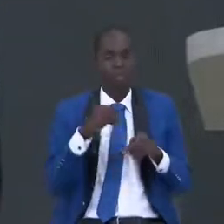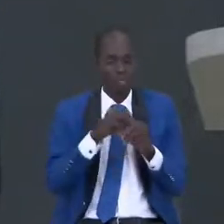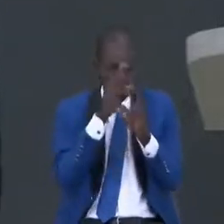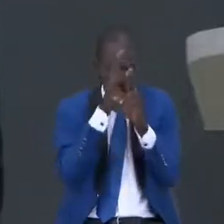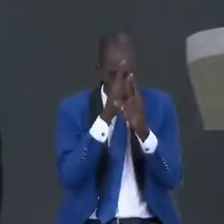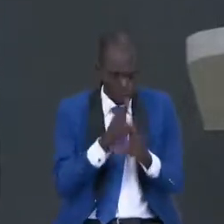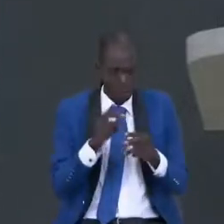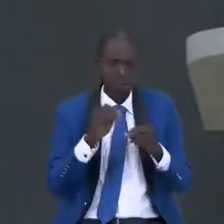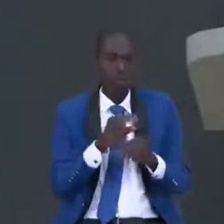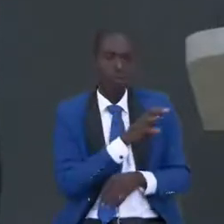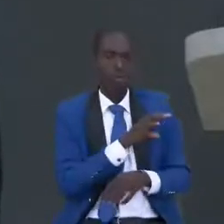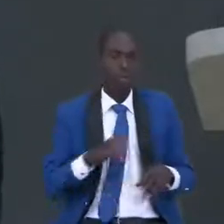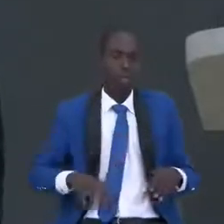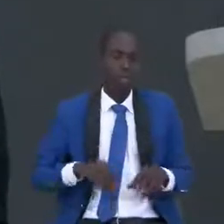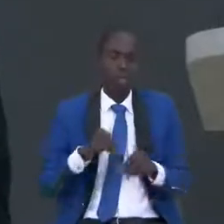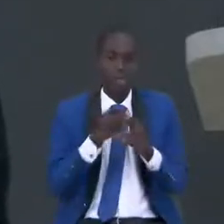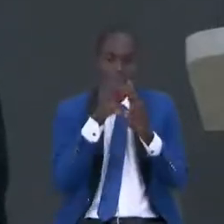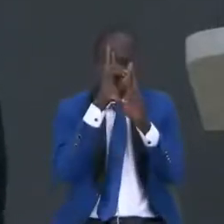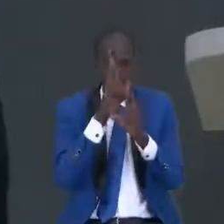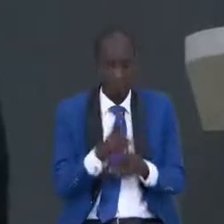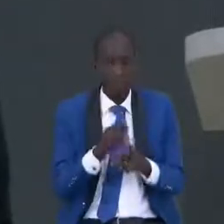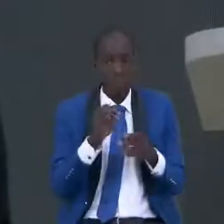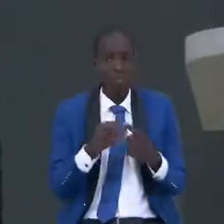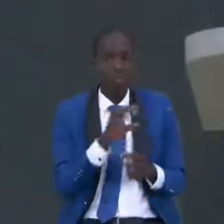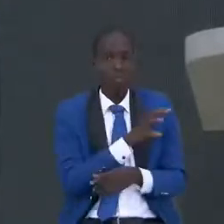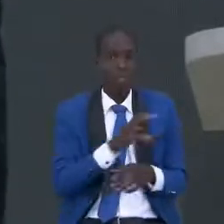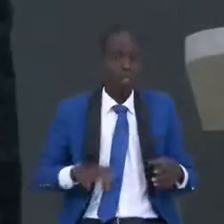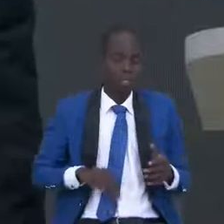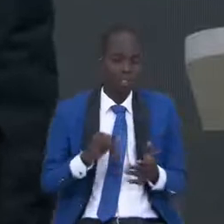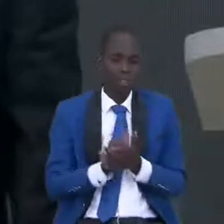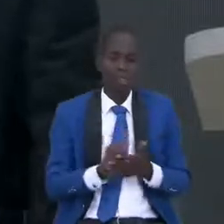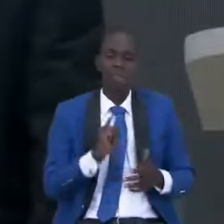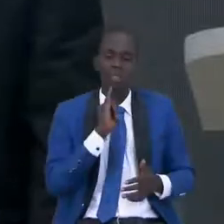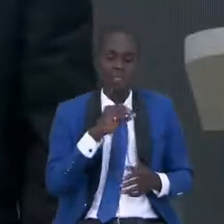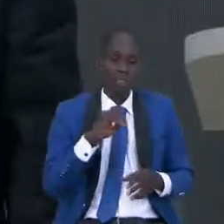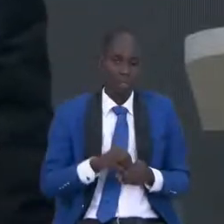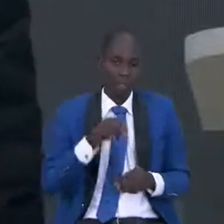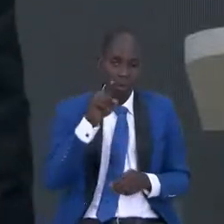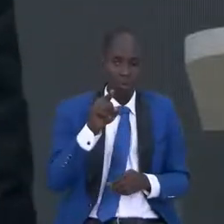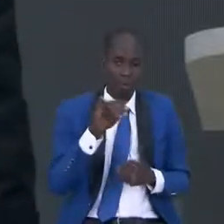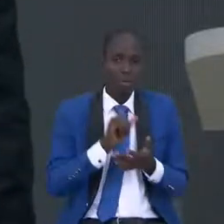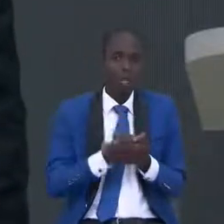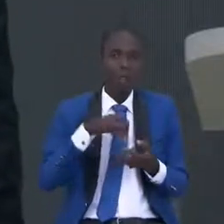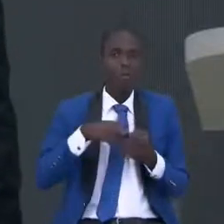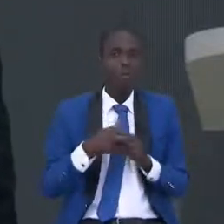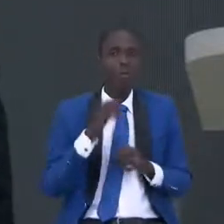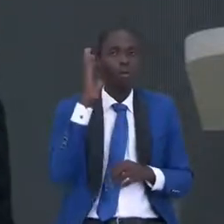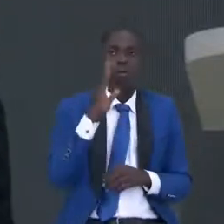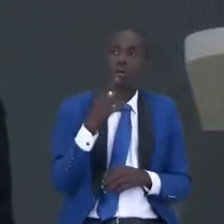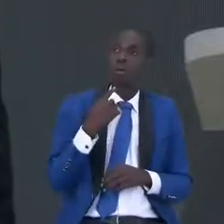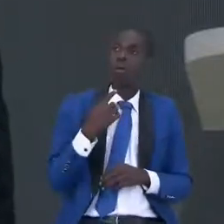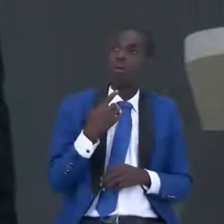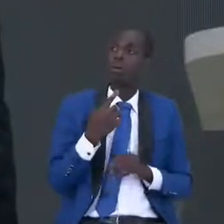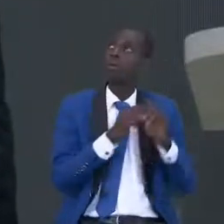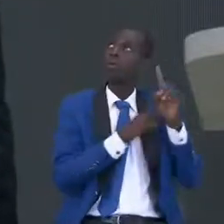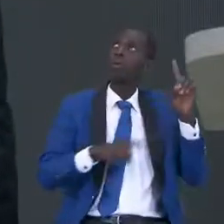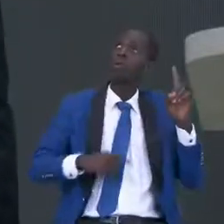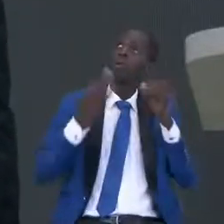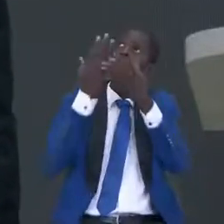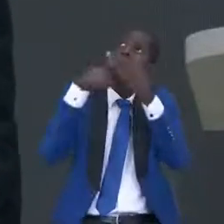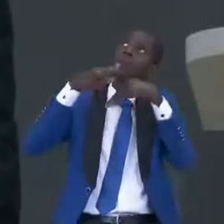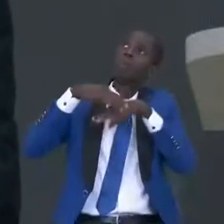Christ, par respect pour Christ qui habite en toi, cette montagne va dire, le Seigneur du ciel et de la